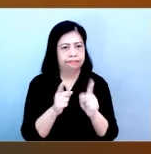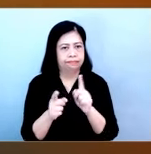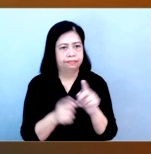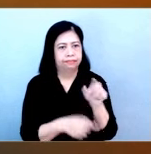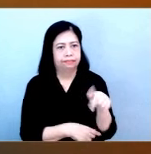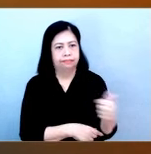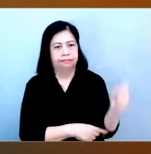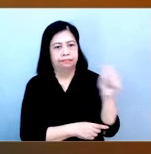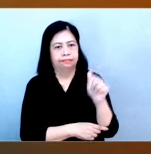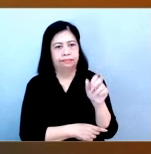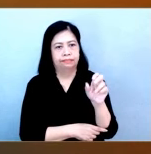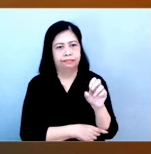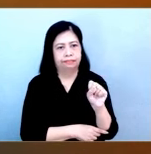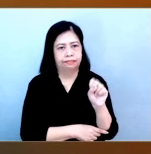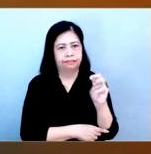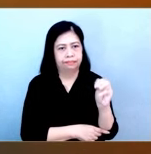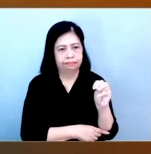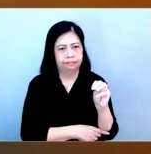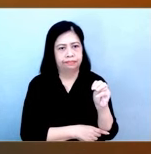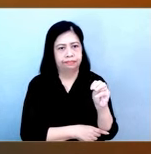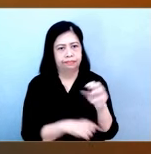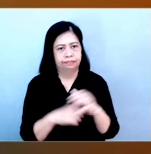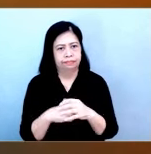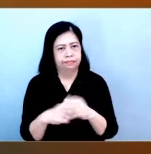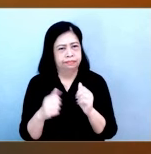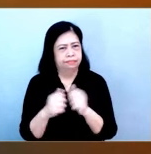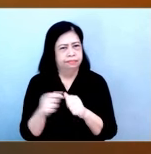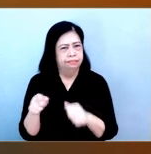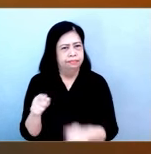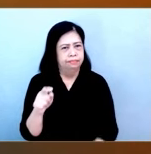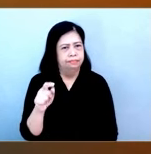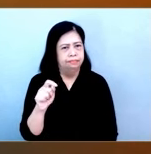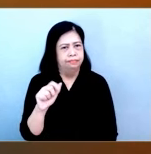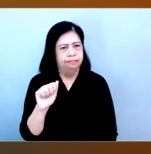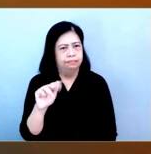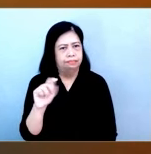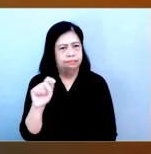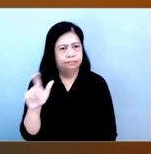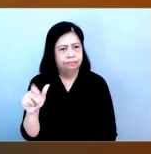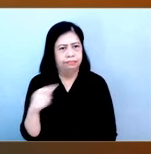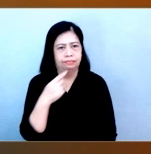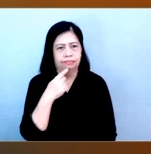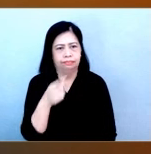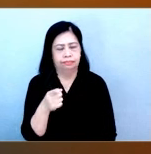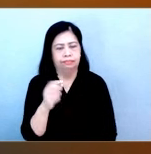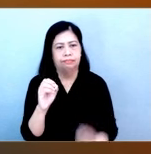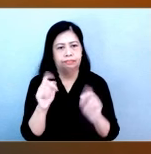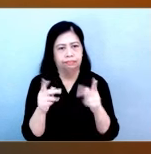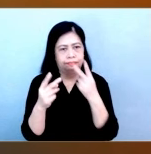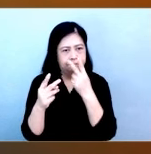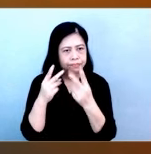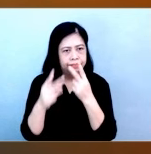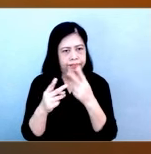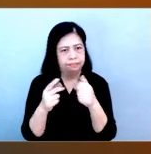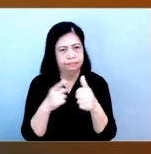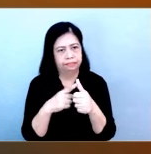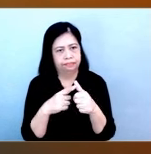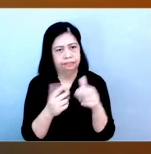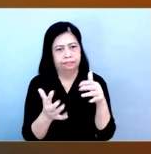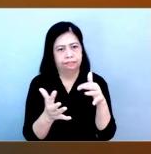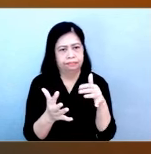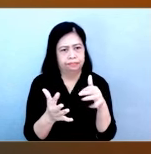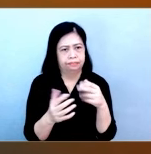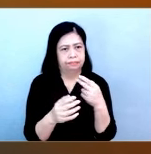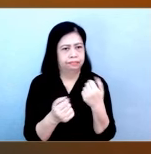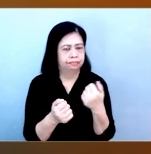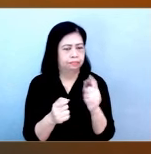Management, pati si Mo, kagabi. So sabi ko, sige, tingnan ko muna. Pag-aralan muna